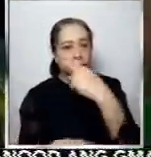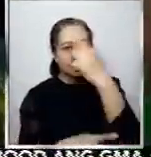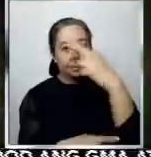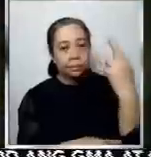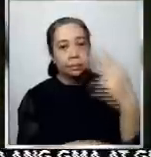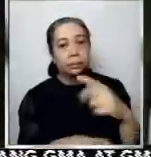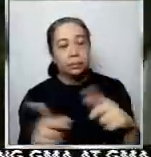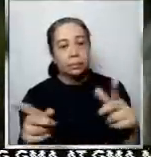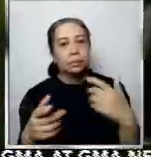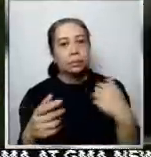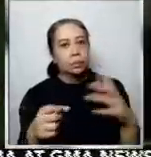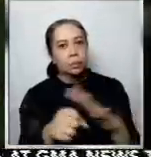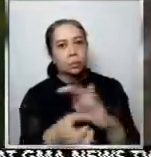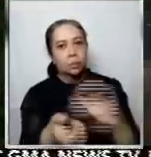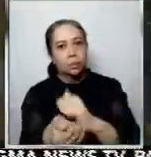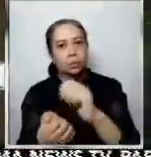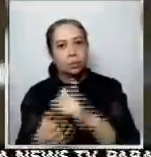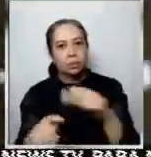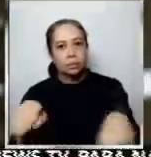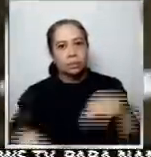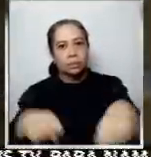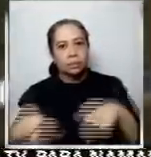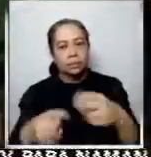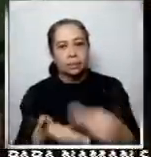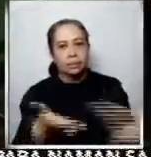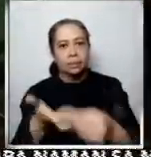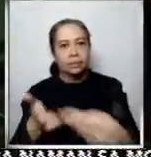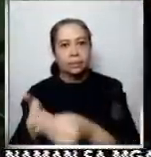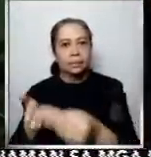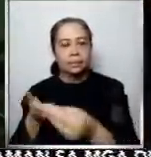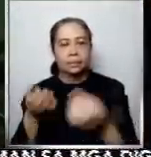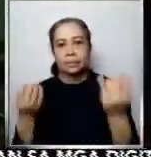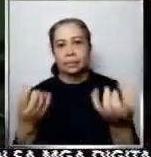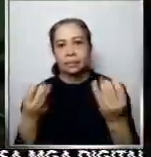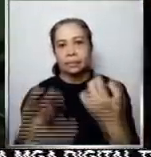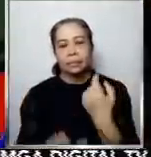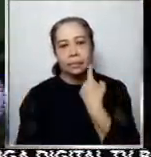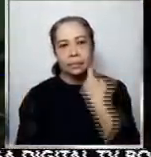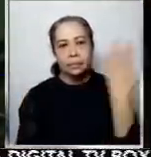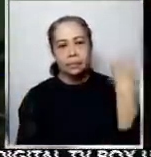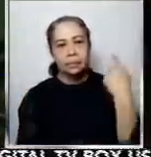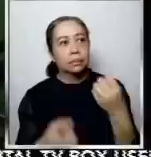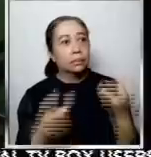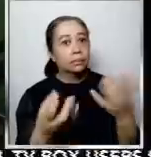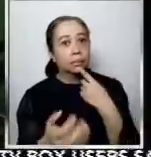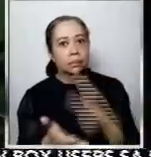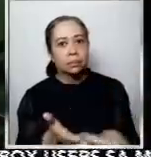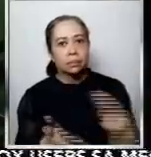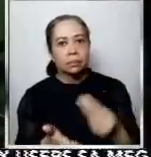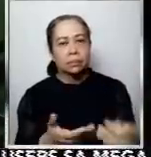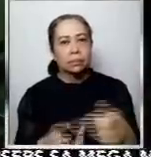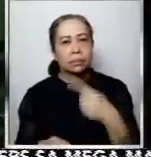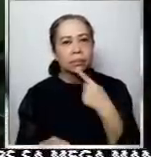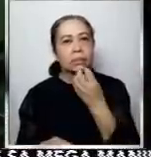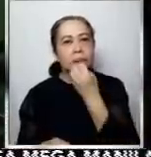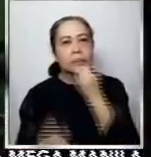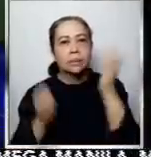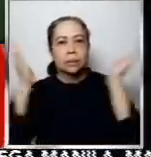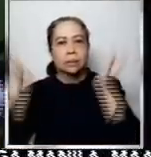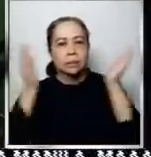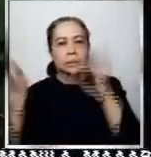maubos na ang tindang bisikleta nitong mga nagdaang araw. Sinasabi ng mga bumibili, service daw po nila sa trabaho